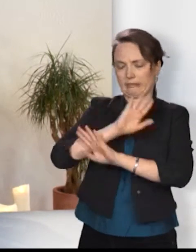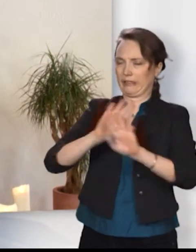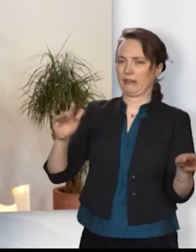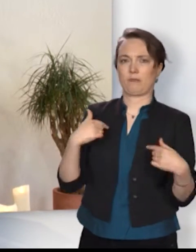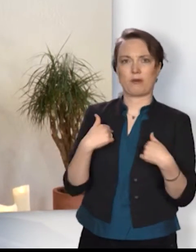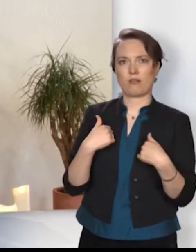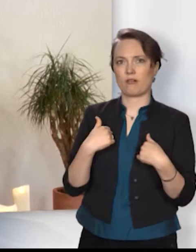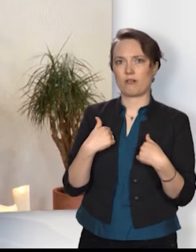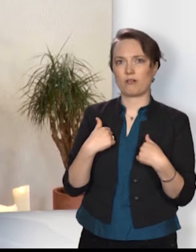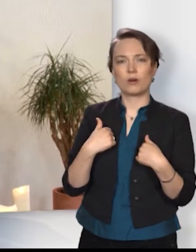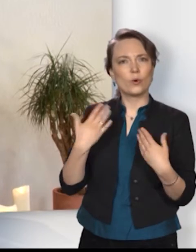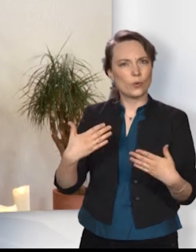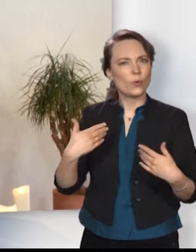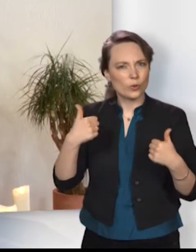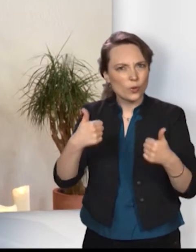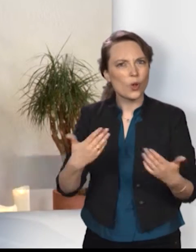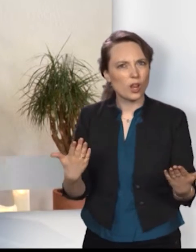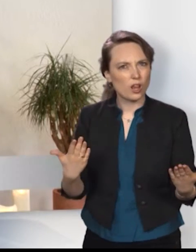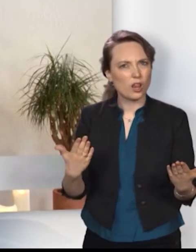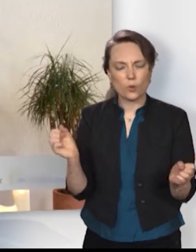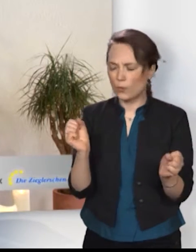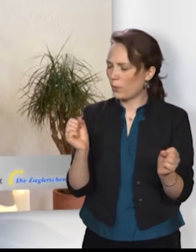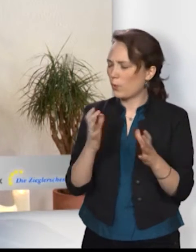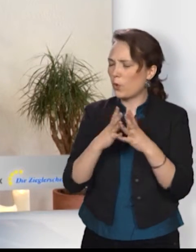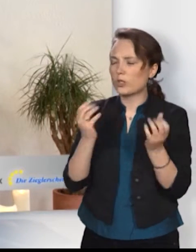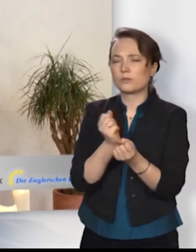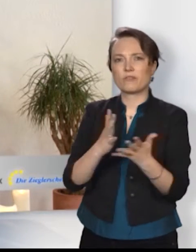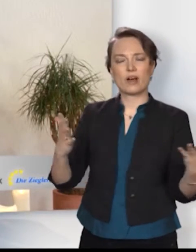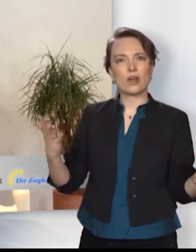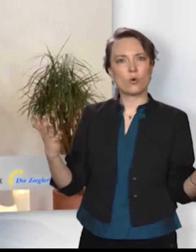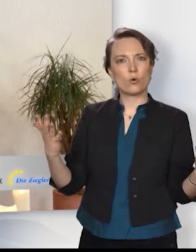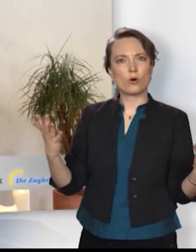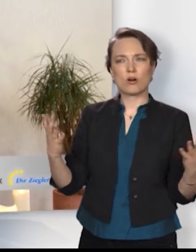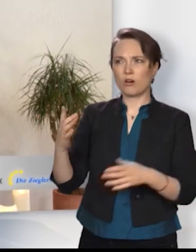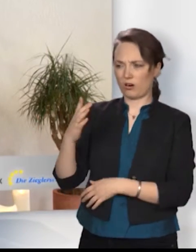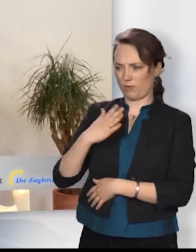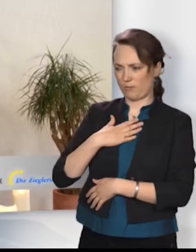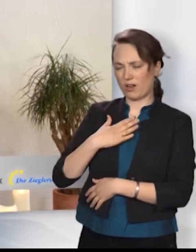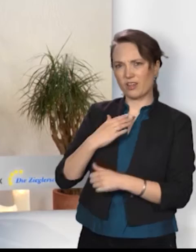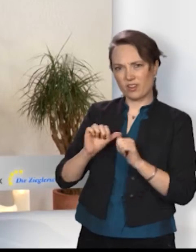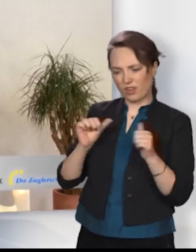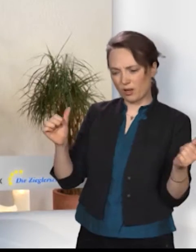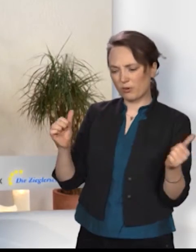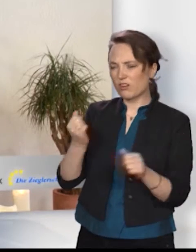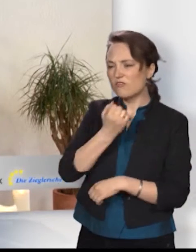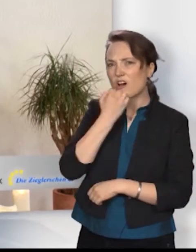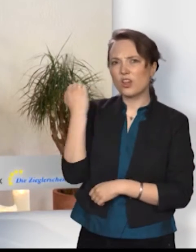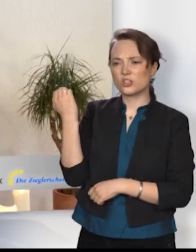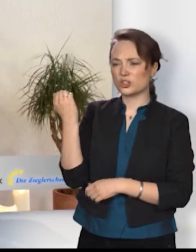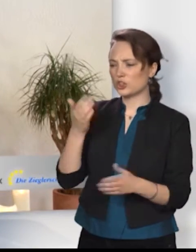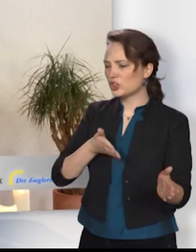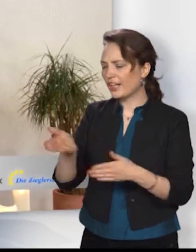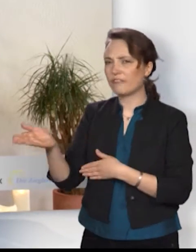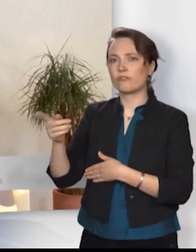nicht befreiend, erlösend? Gott löscht gleichsam das Falsche, das Misslungene in unserem Leben ausmacht. Reine